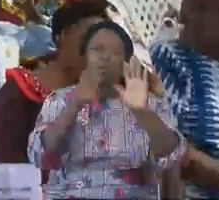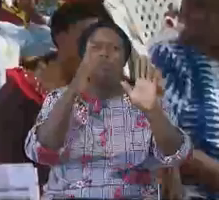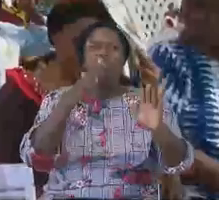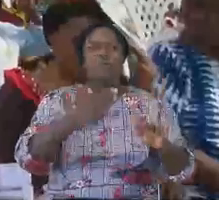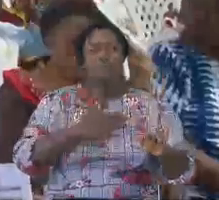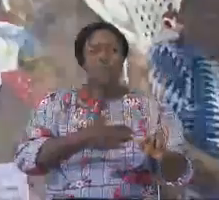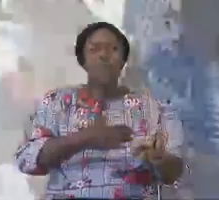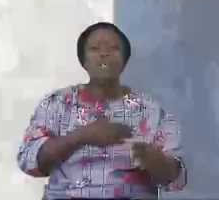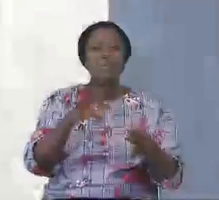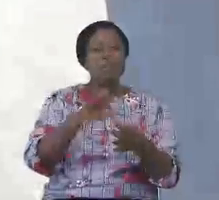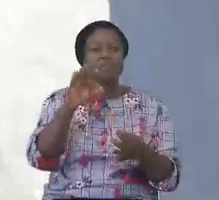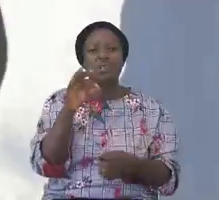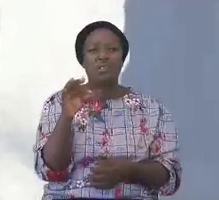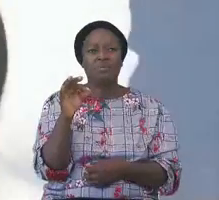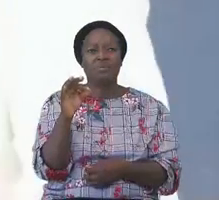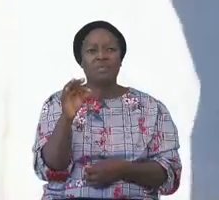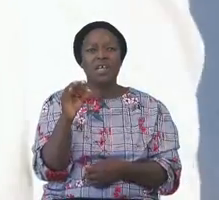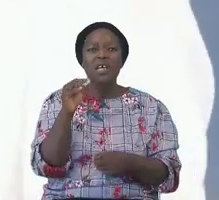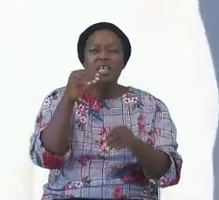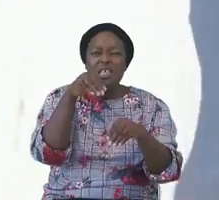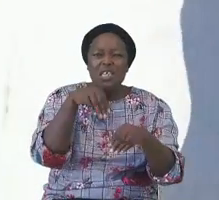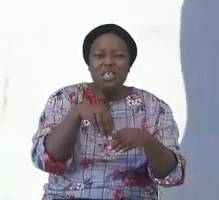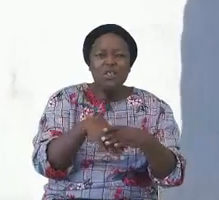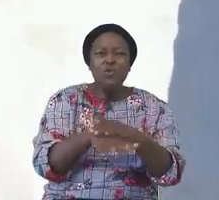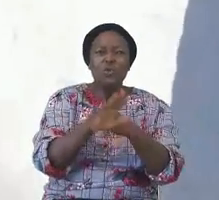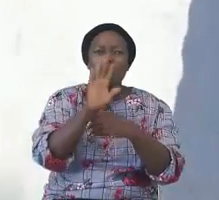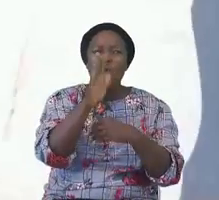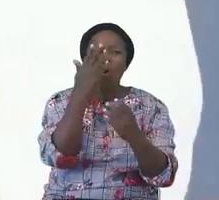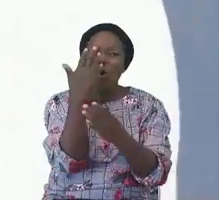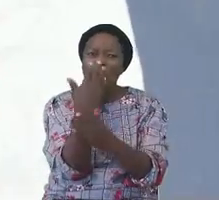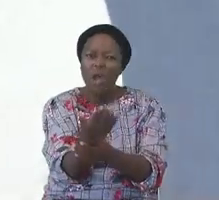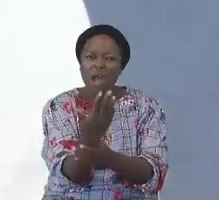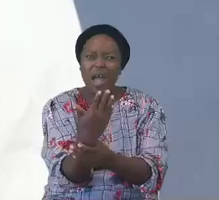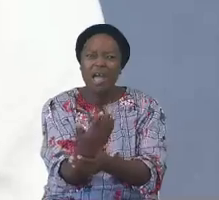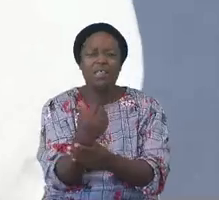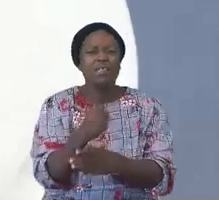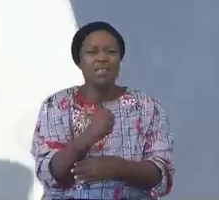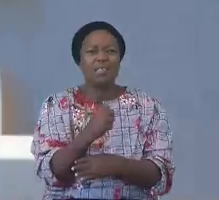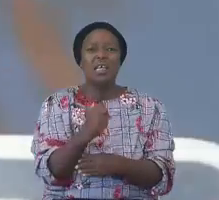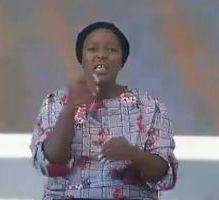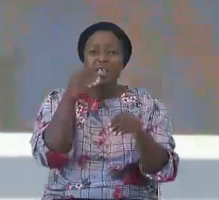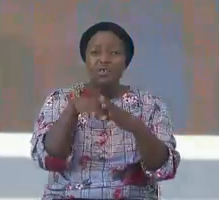a dit, Père, je remets mon esprit entre tes mains.